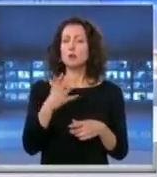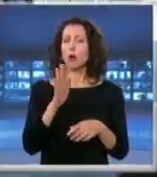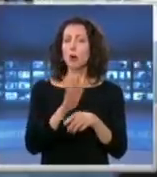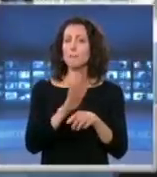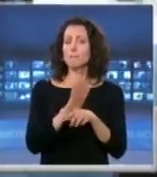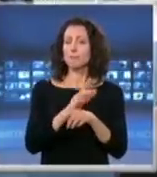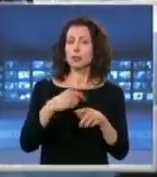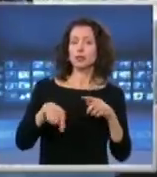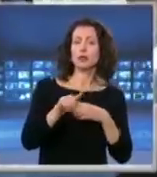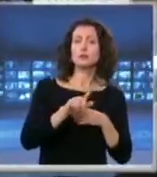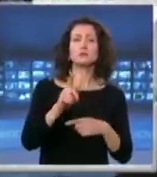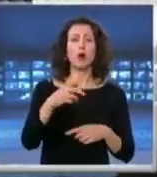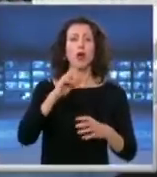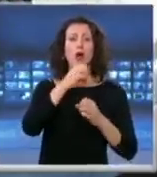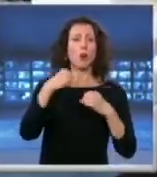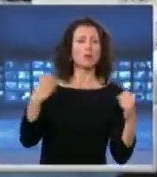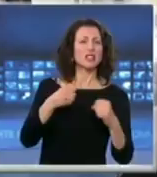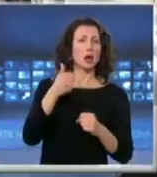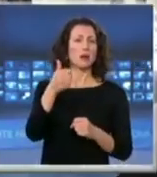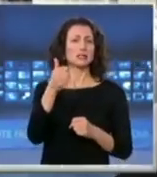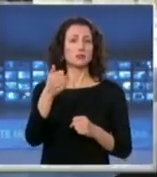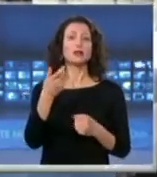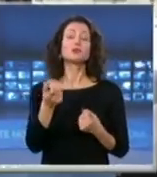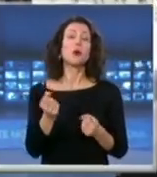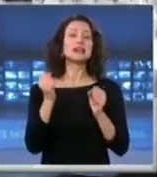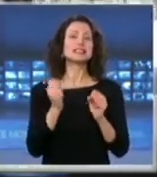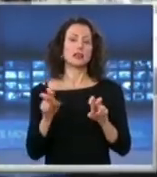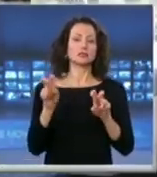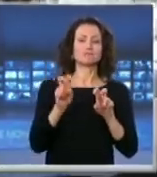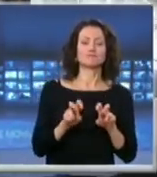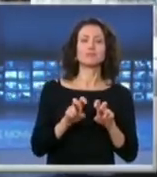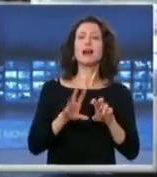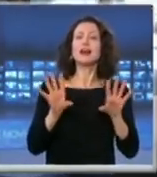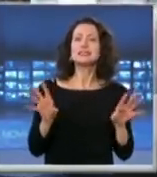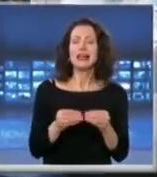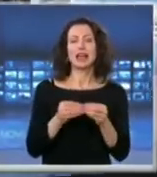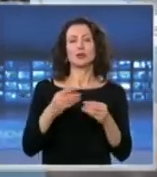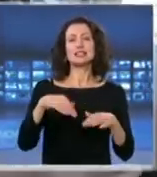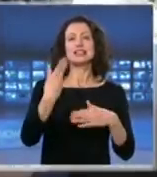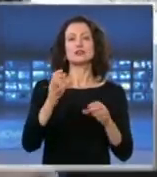квалификации към БСП, сяда зад волана в Карай направо. Започва Карай направо сега.